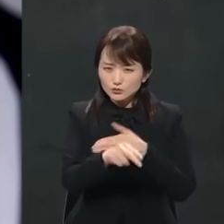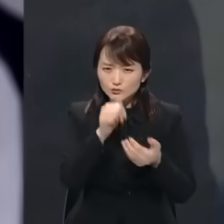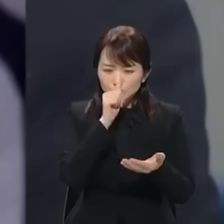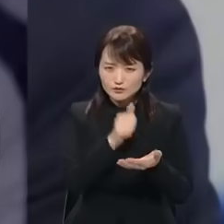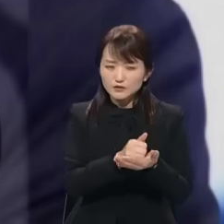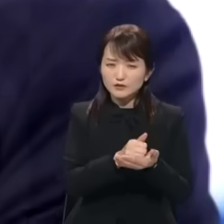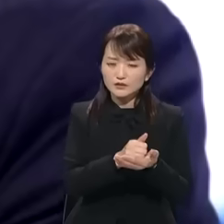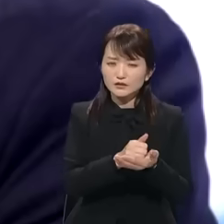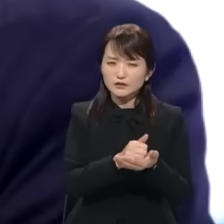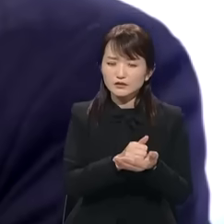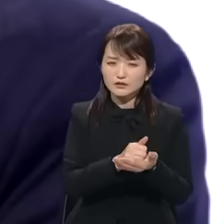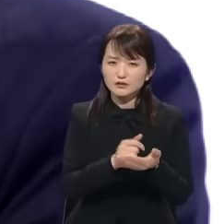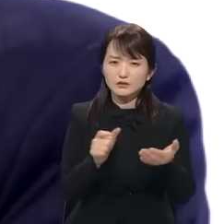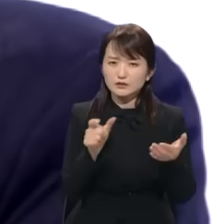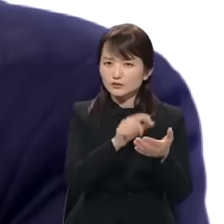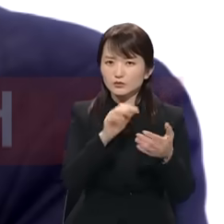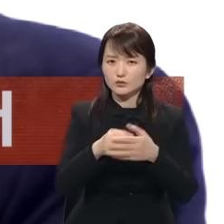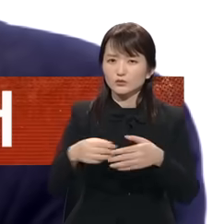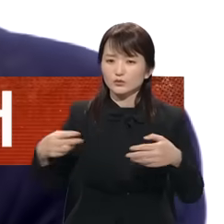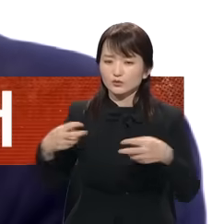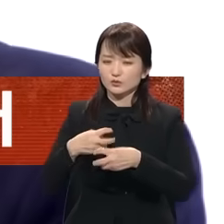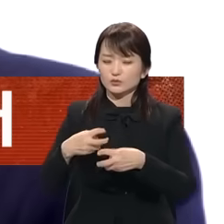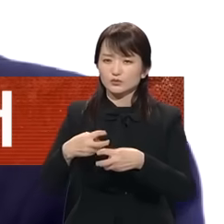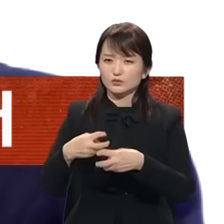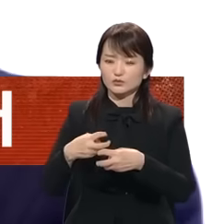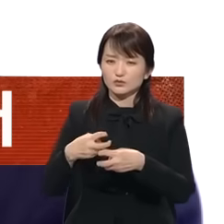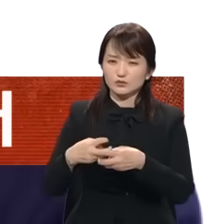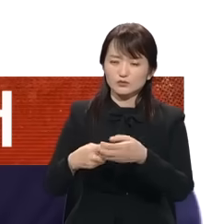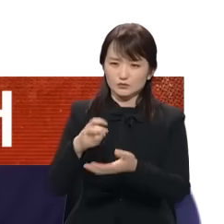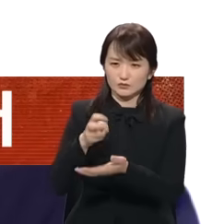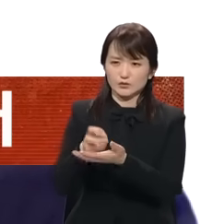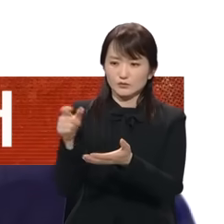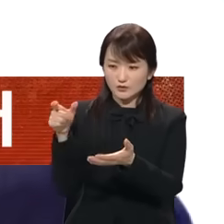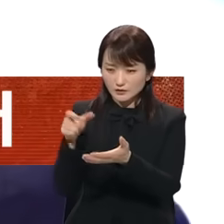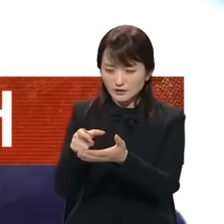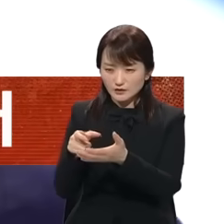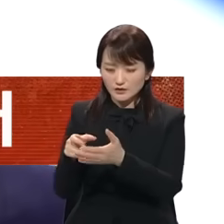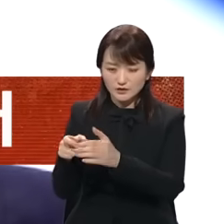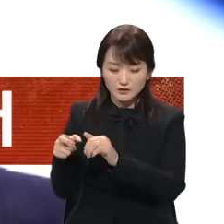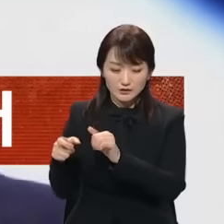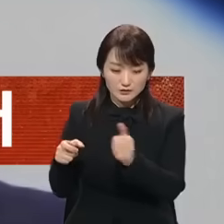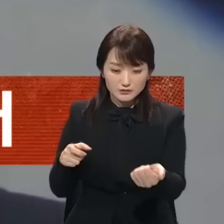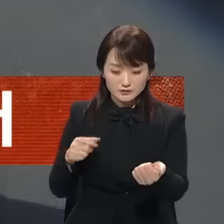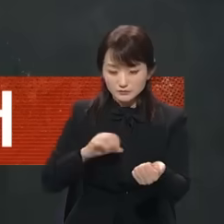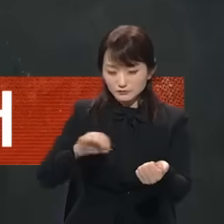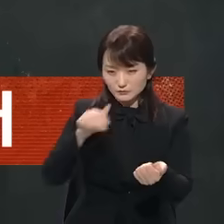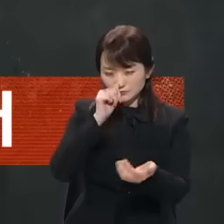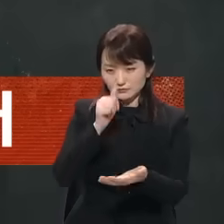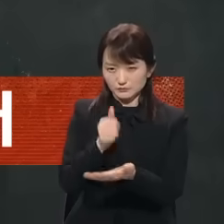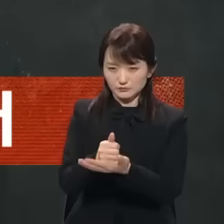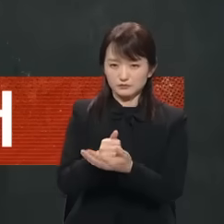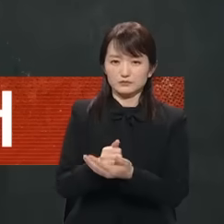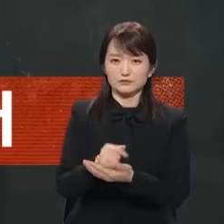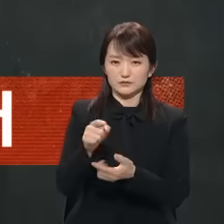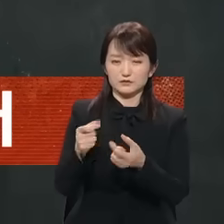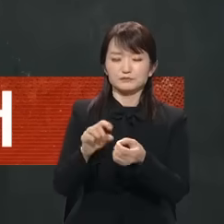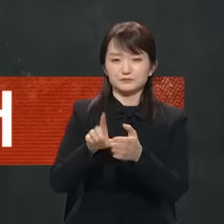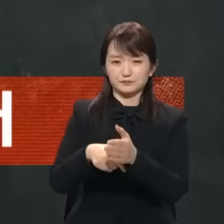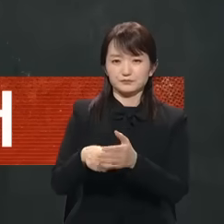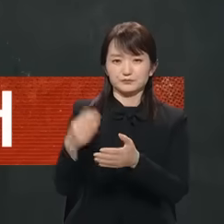교통사고 처리 특례법 위반 및 시체 유기 혐의로 공소장 변경을 했었습니다 그리고 파기환송심이 열린 겁니다